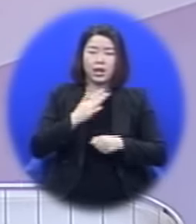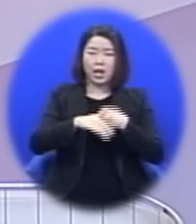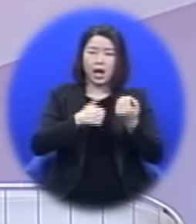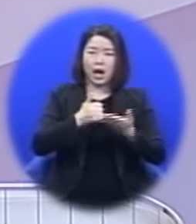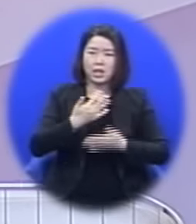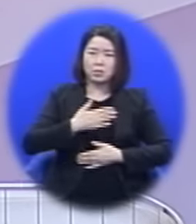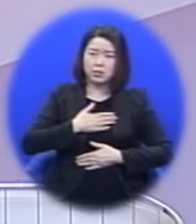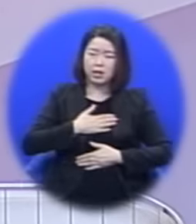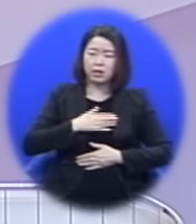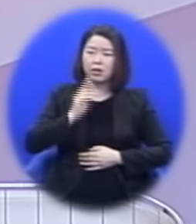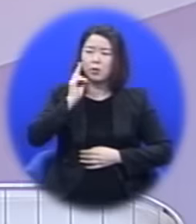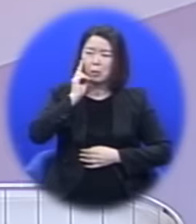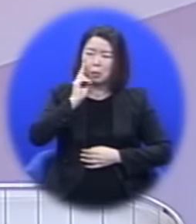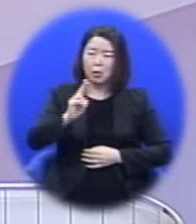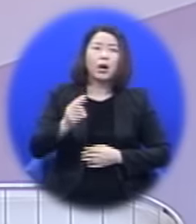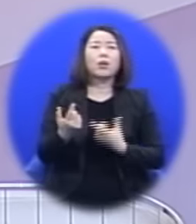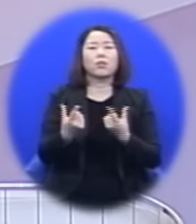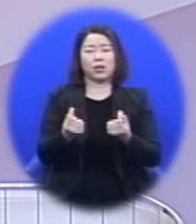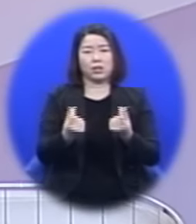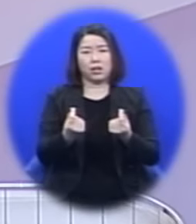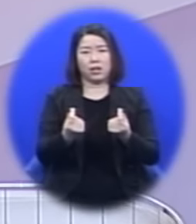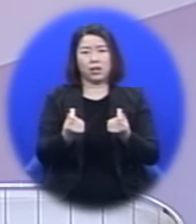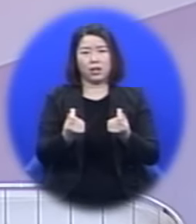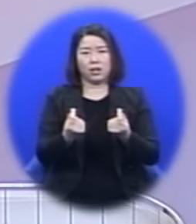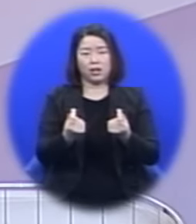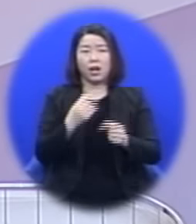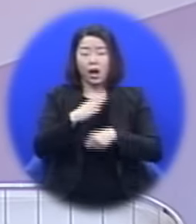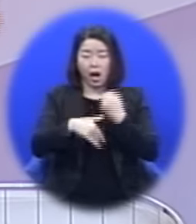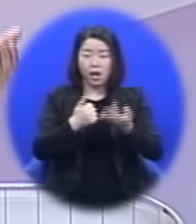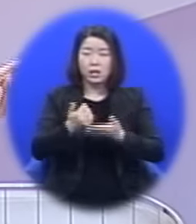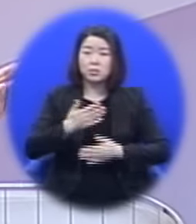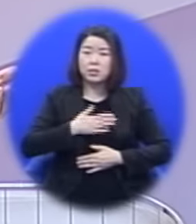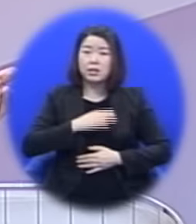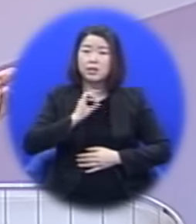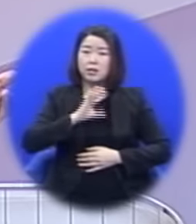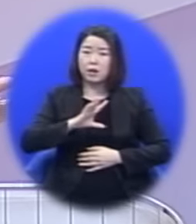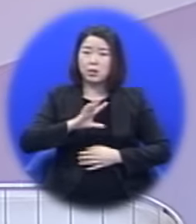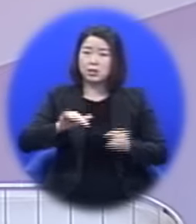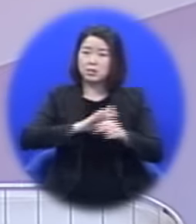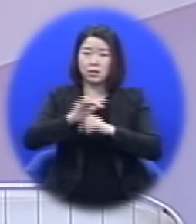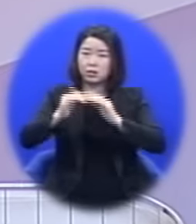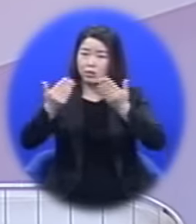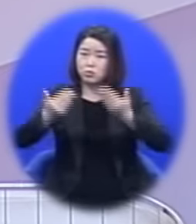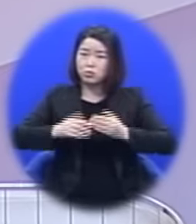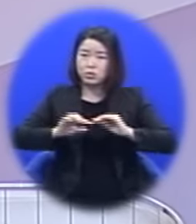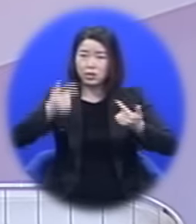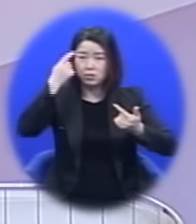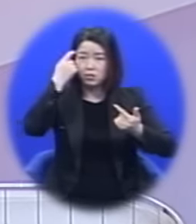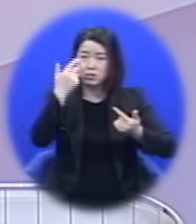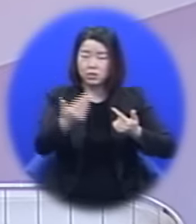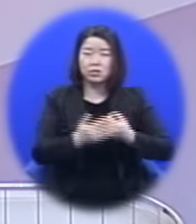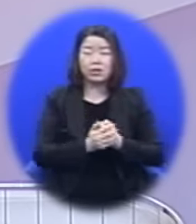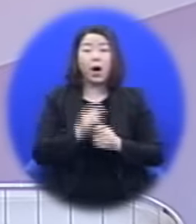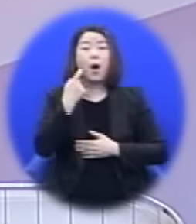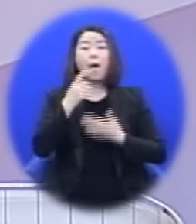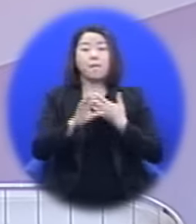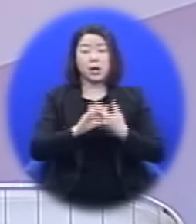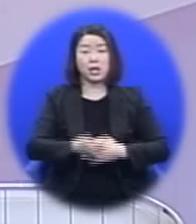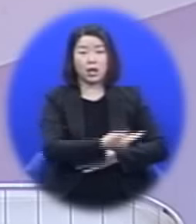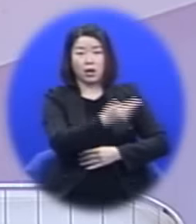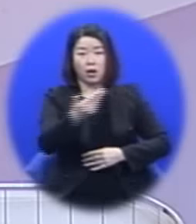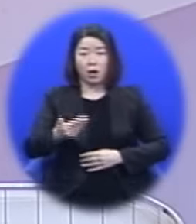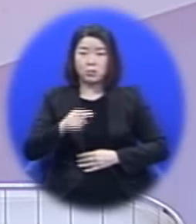하나님이 나에게 너무 하시는 거 아니야? 하나님이 왜 나만 사랑하지 않으시지? 만약에 여러분이